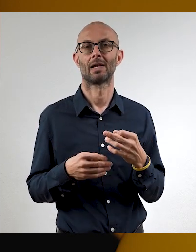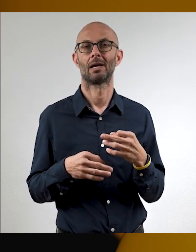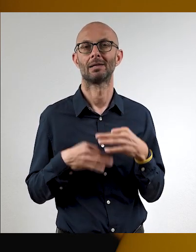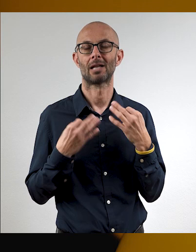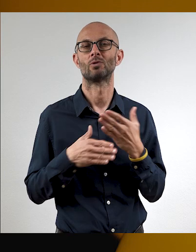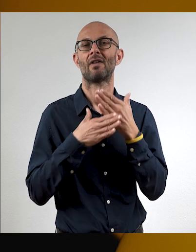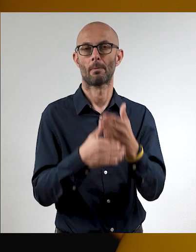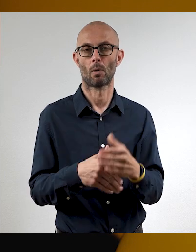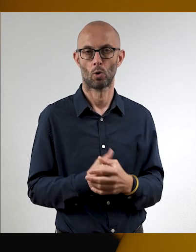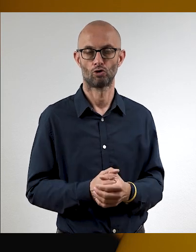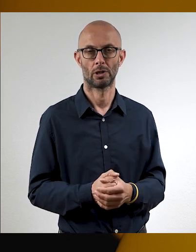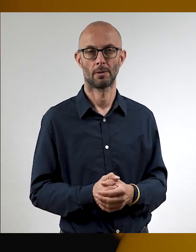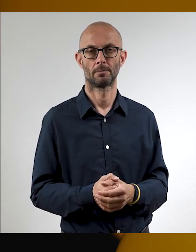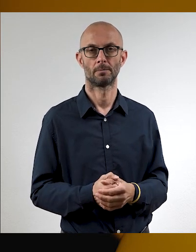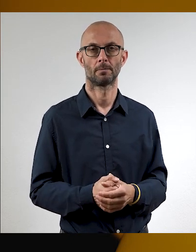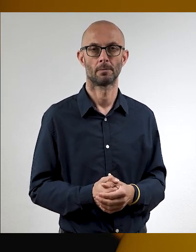zdravstvene pomoči.